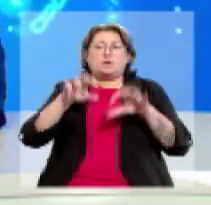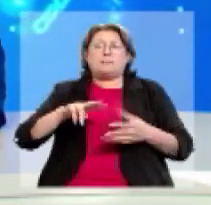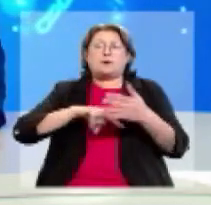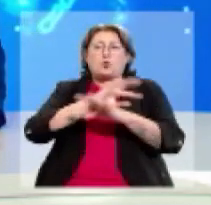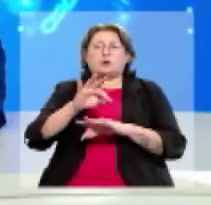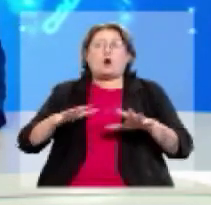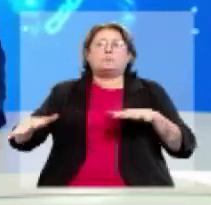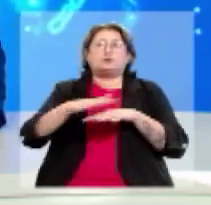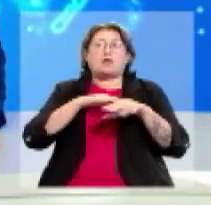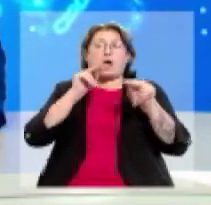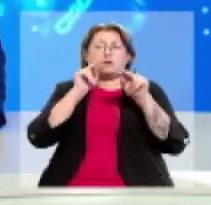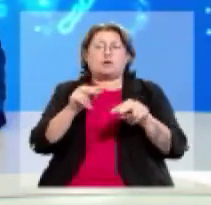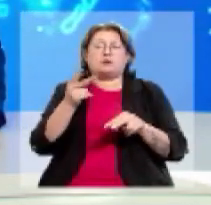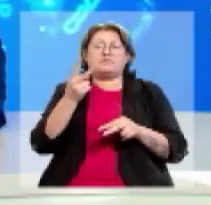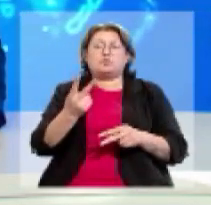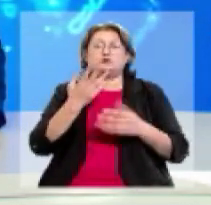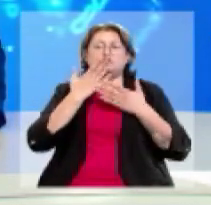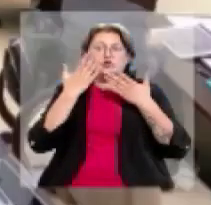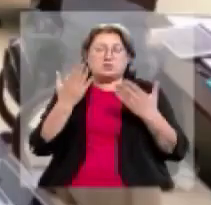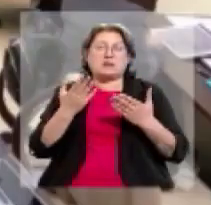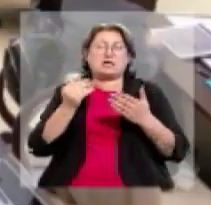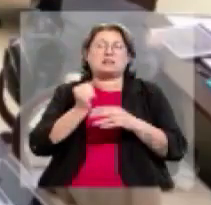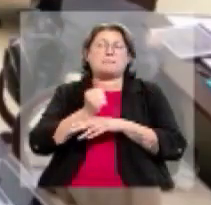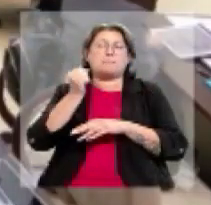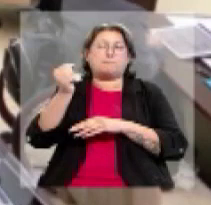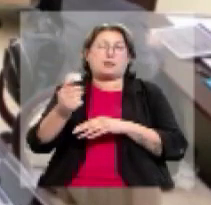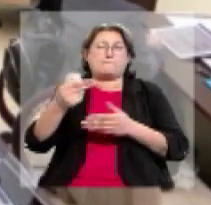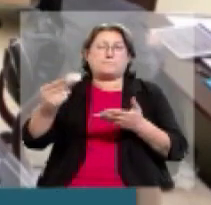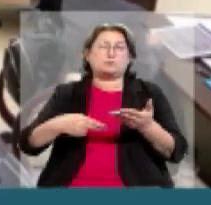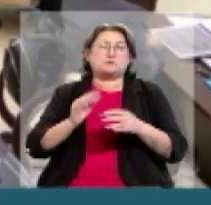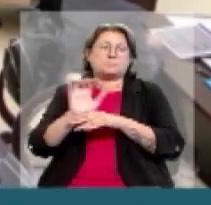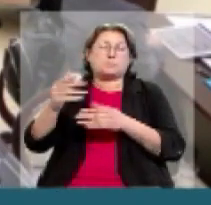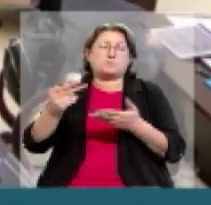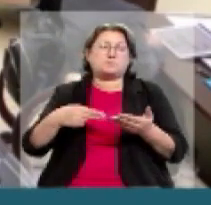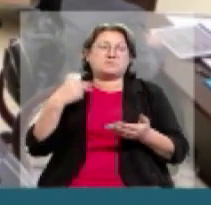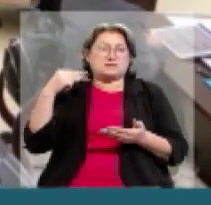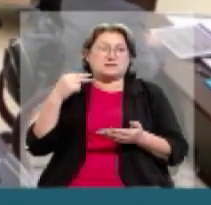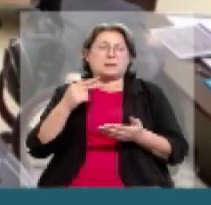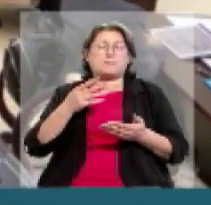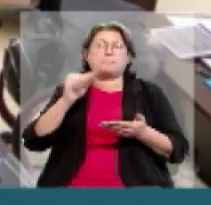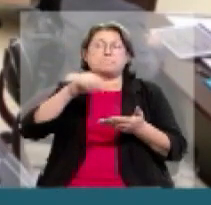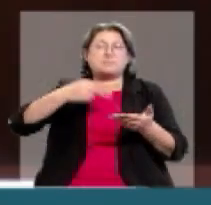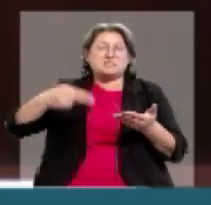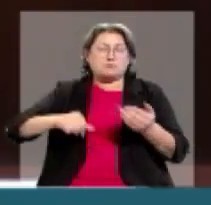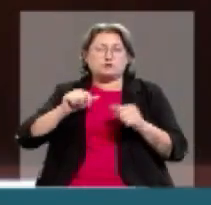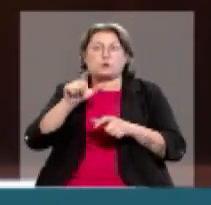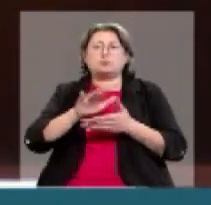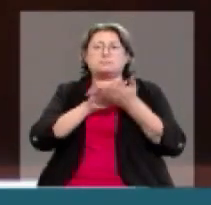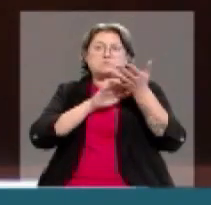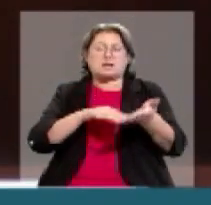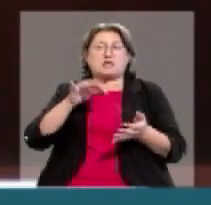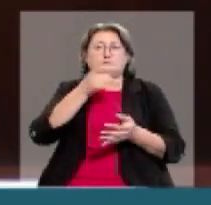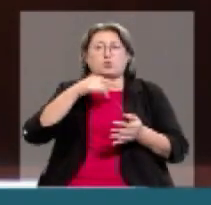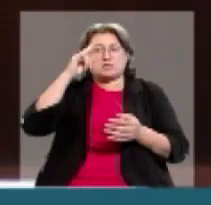законопроект об общественном контроле в двух чтениях и направил его на подпись президенту. Петиция может быть подана гражданами